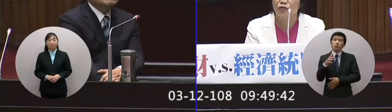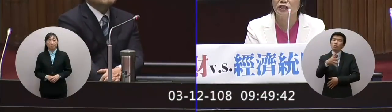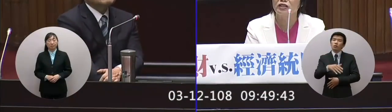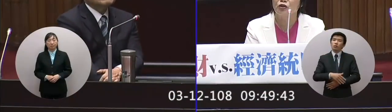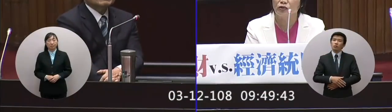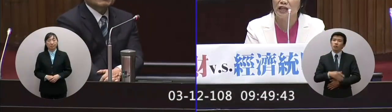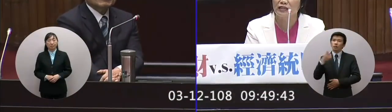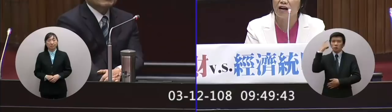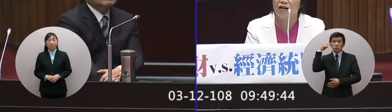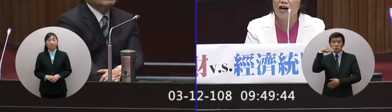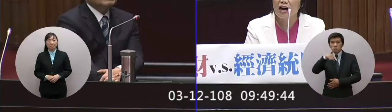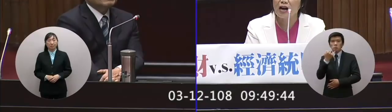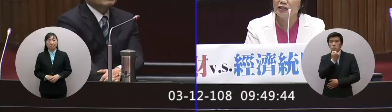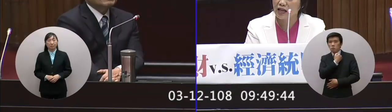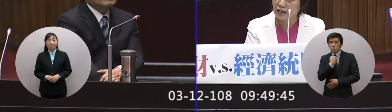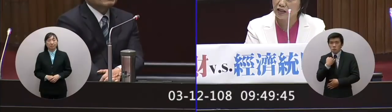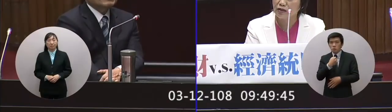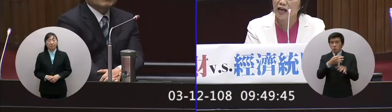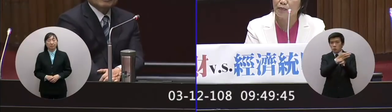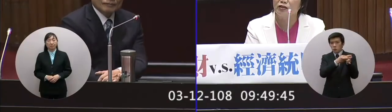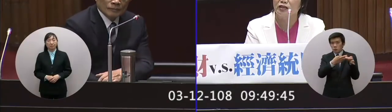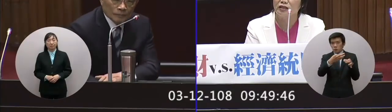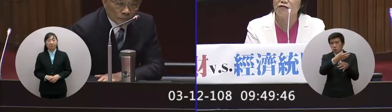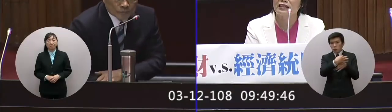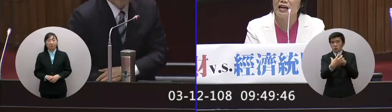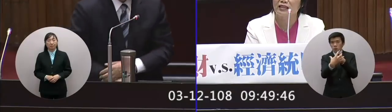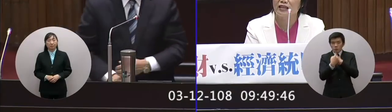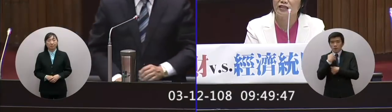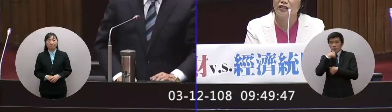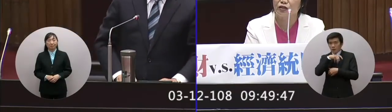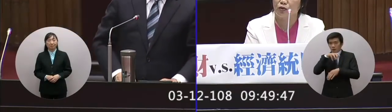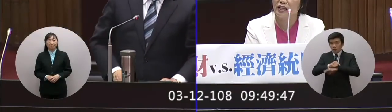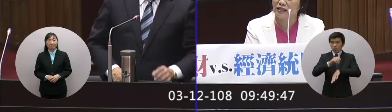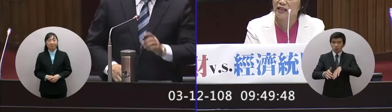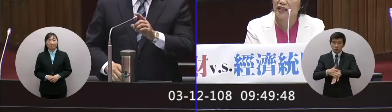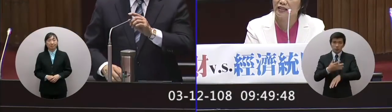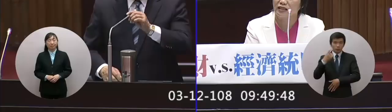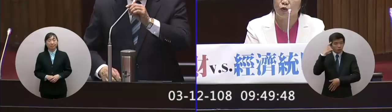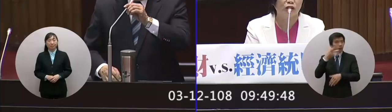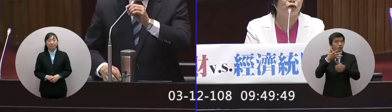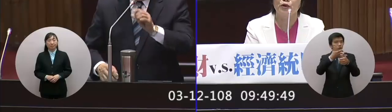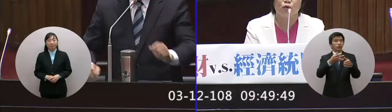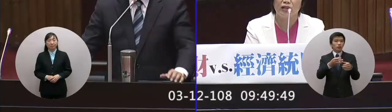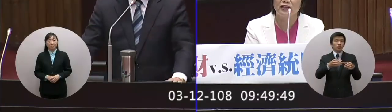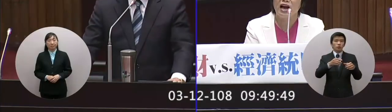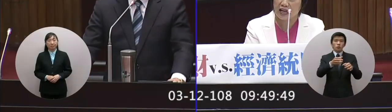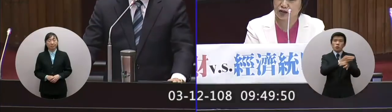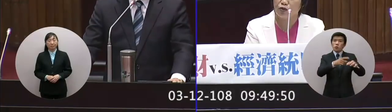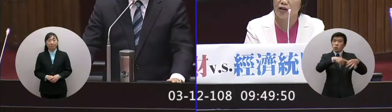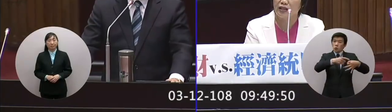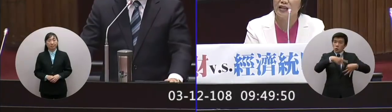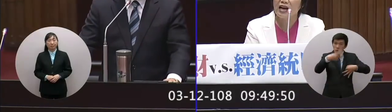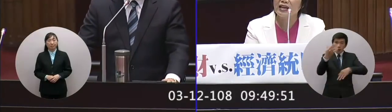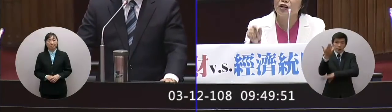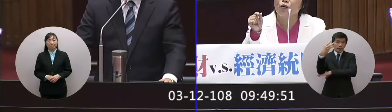疑是不是有经济统战的哈？阿伯，请院长你来表示一下，发大财跟经济统战这件代志是完全没有关联，还